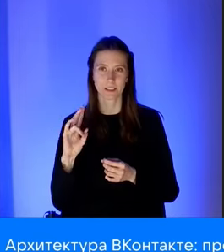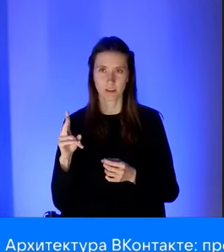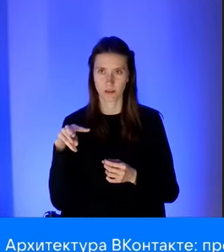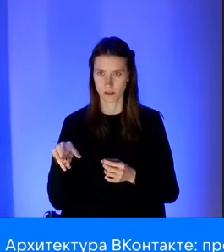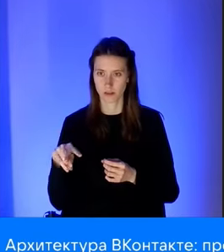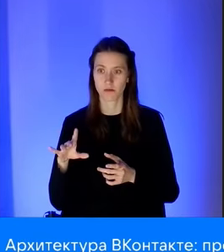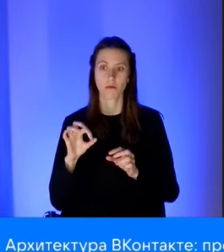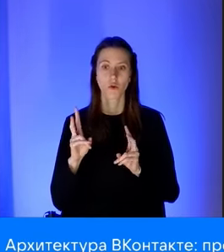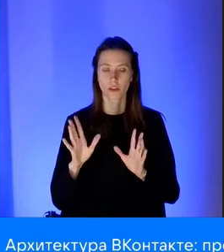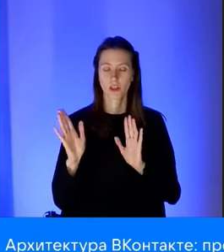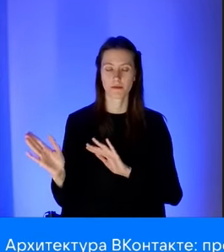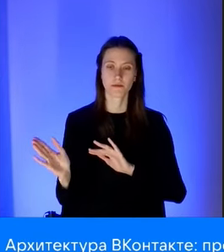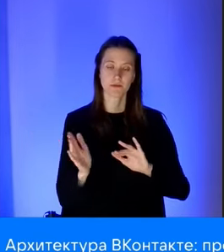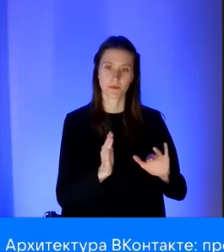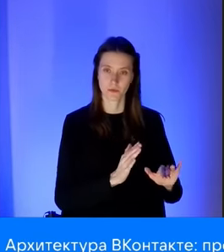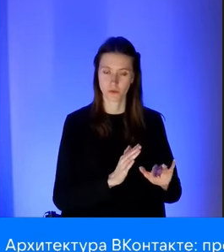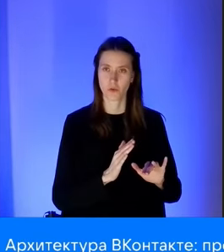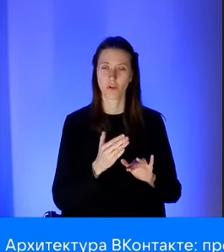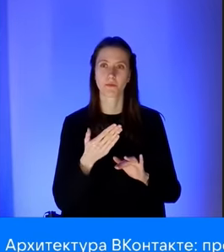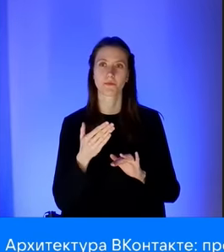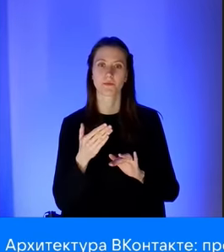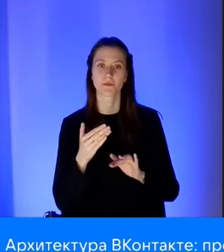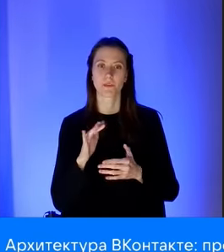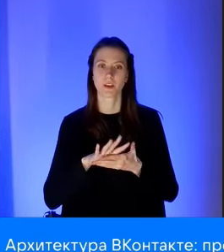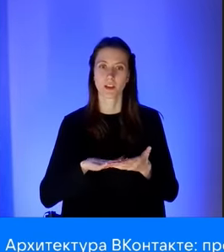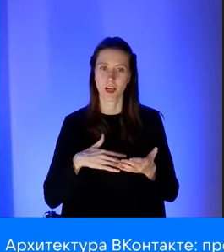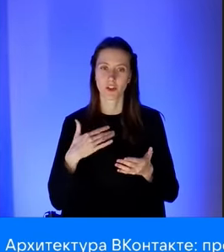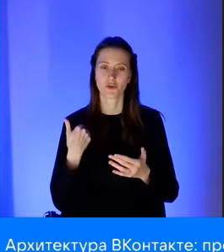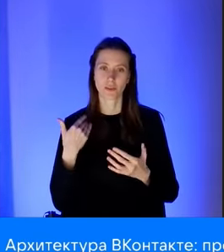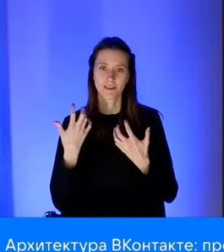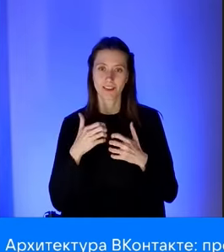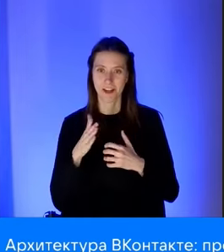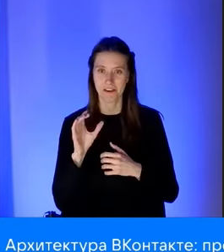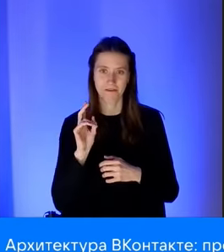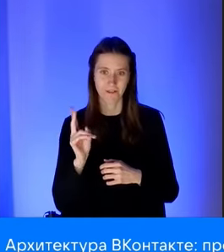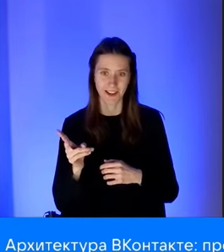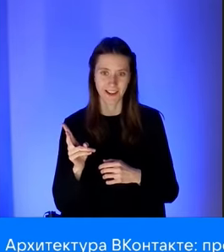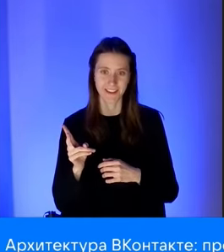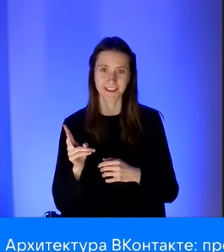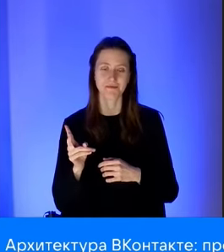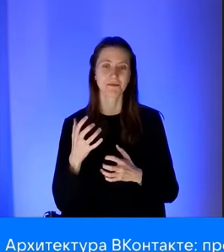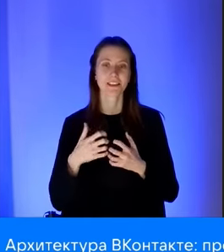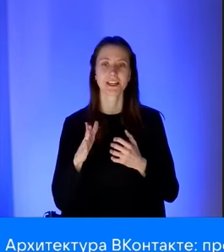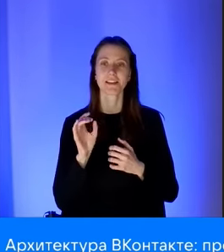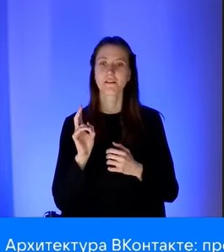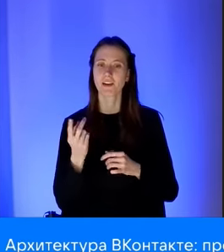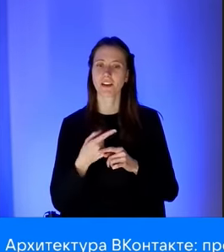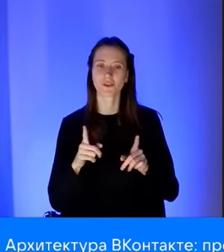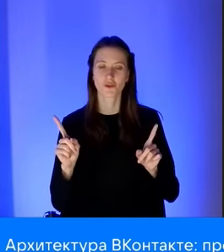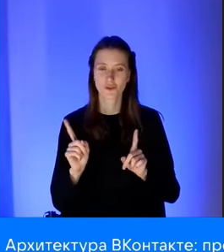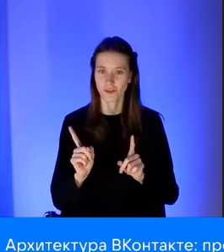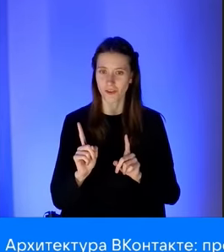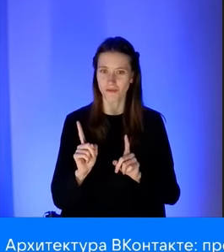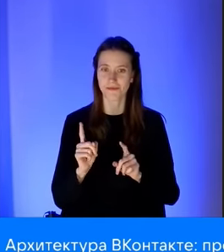веком бронзы м разобрались дальше мы попадаем Средневековье чем характерно Средневековье это